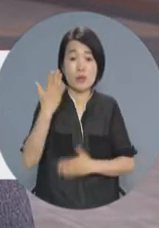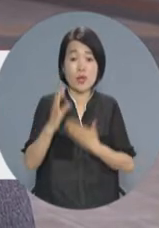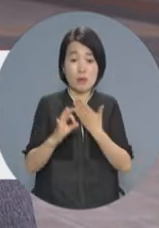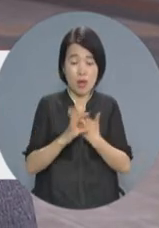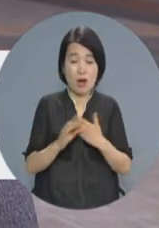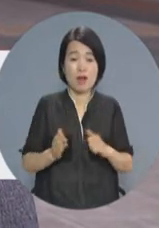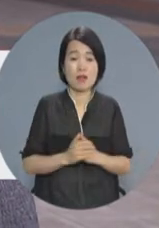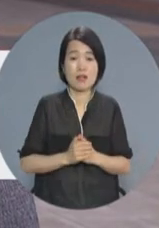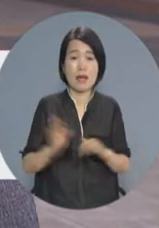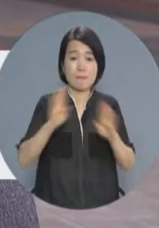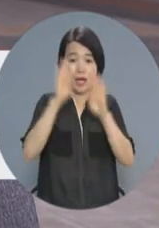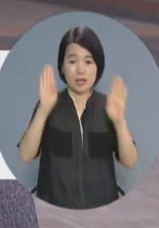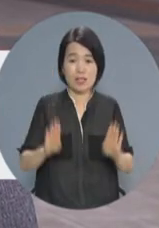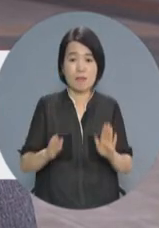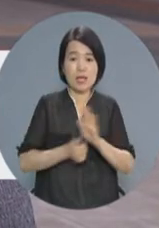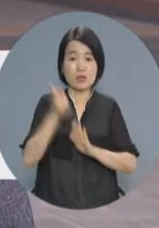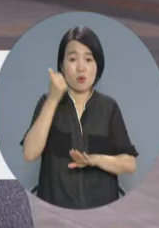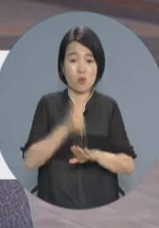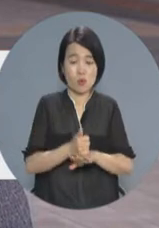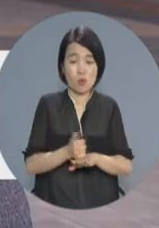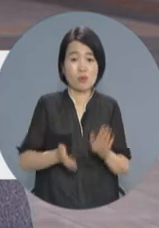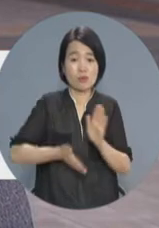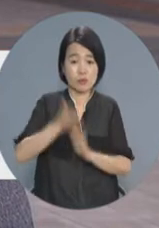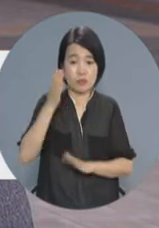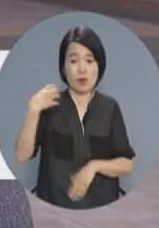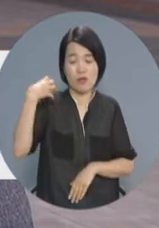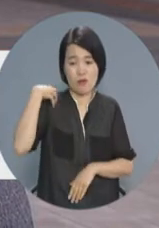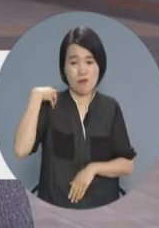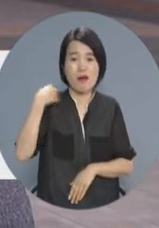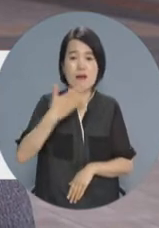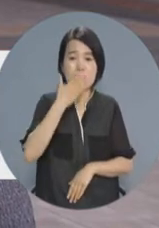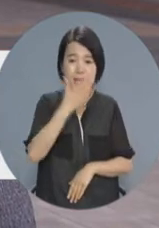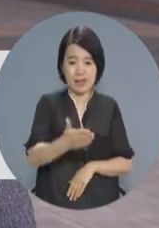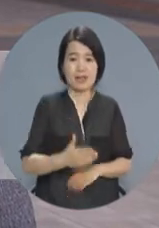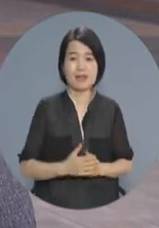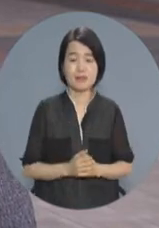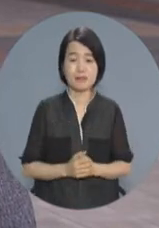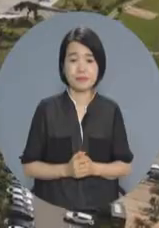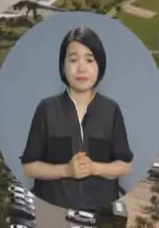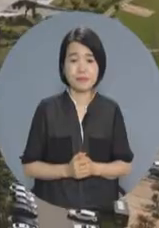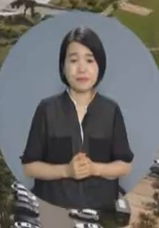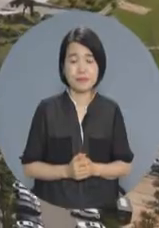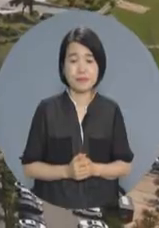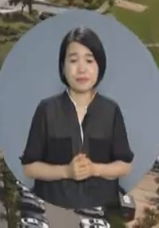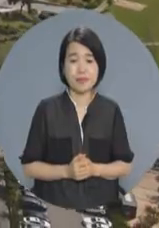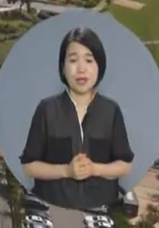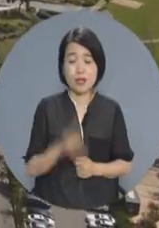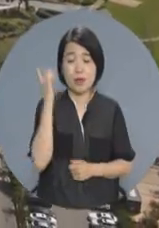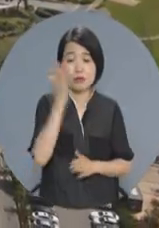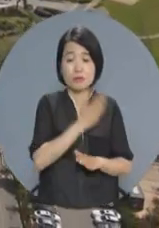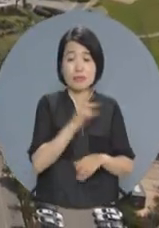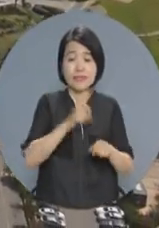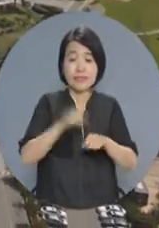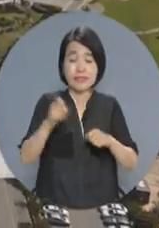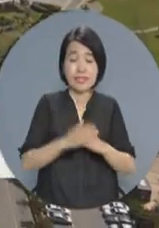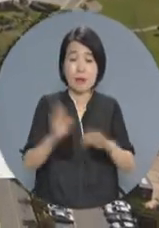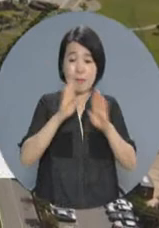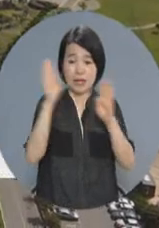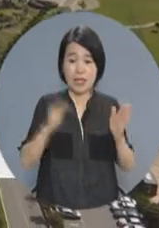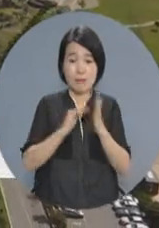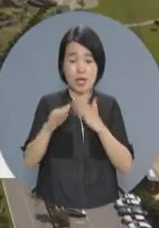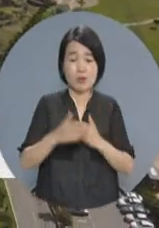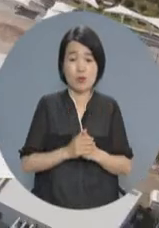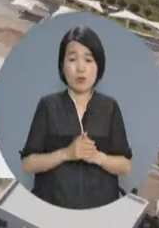한다면 우리 시가 박람회 성공 도시로서 큰 지역경제 역할을 할 수 있다고 그렇게 봅니다. 여수는 특히 박람회 이후